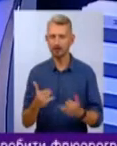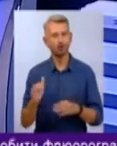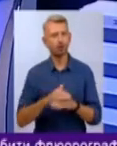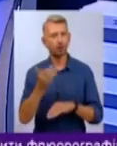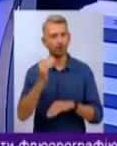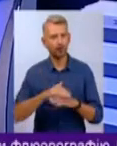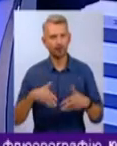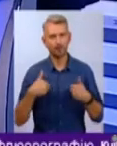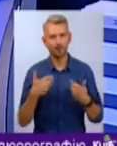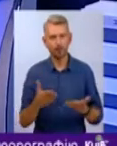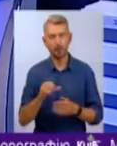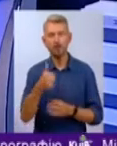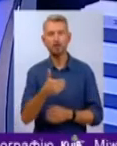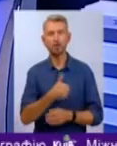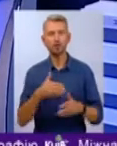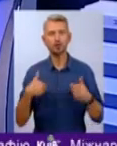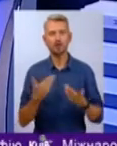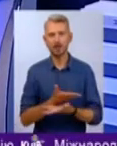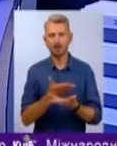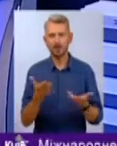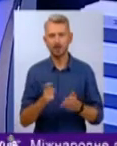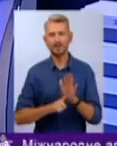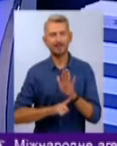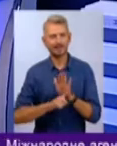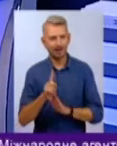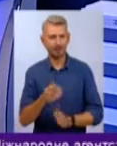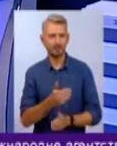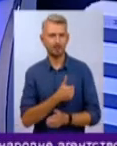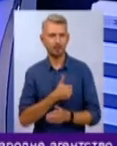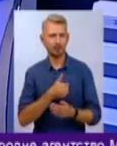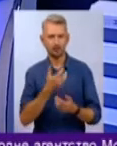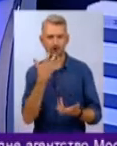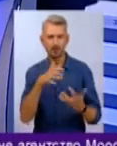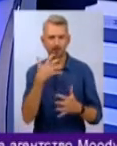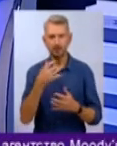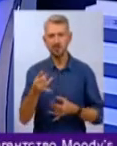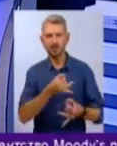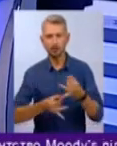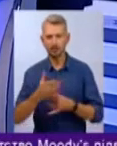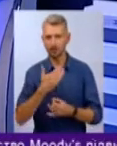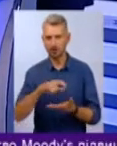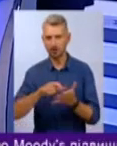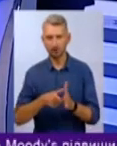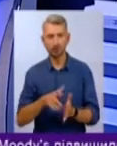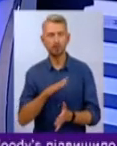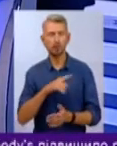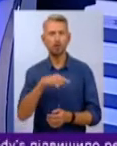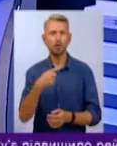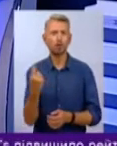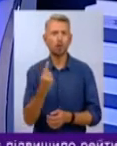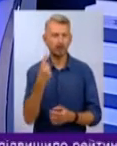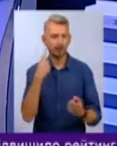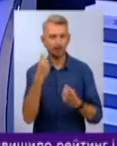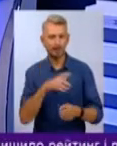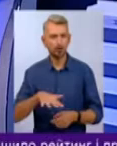вечора, Віталій. Насамперед хочу привітати вас зі стартом. Бажаю вам жвавих дискусій в вашій студії і бути номер один в інформаційному просторі